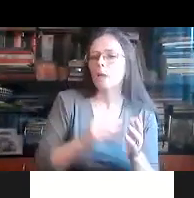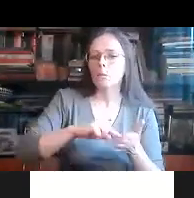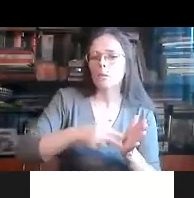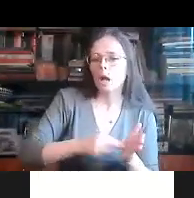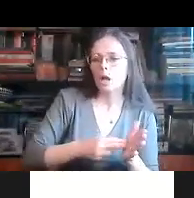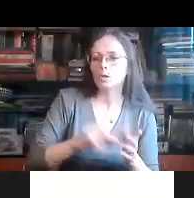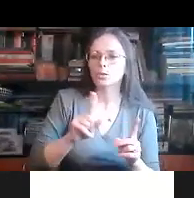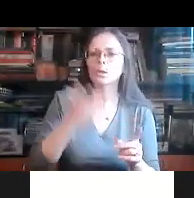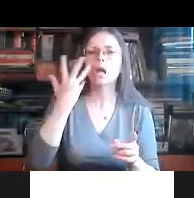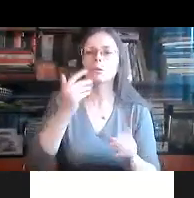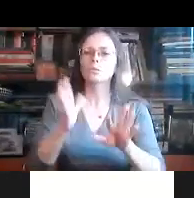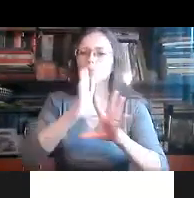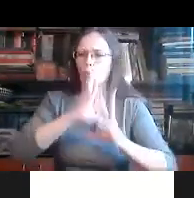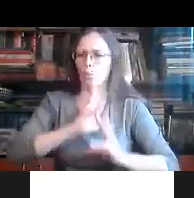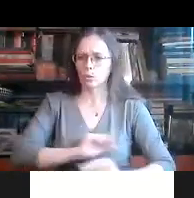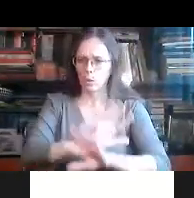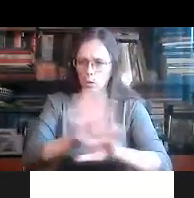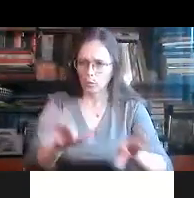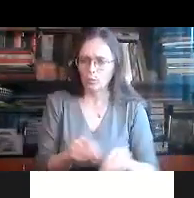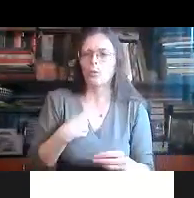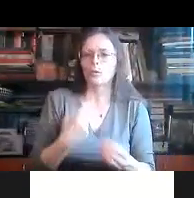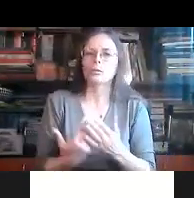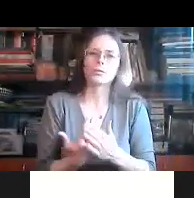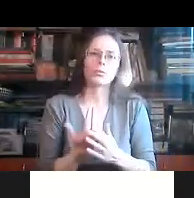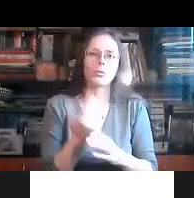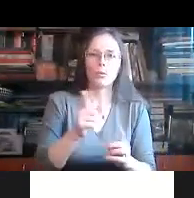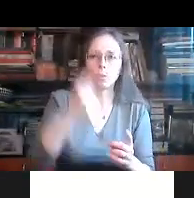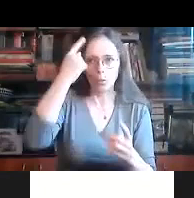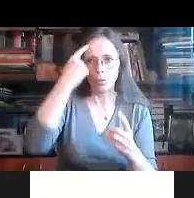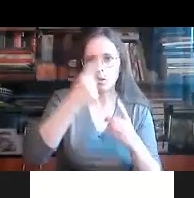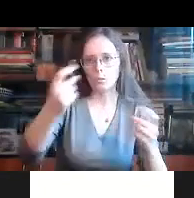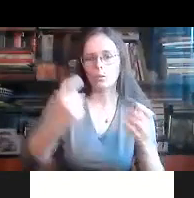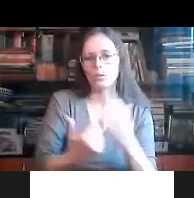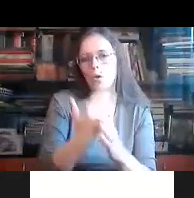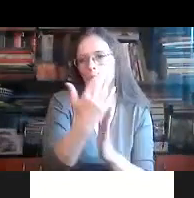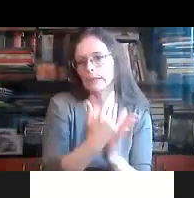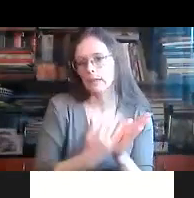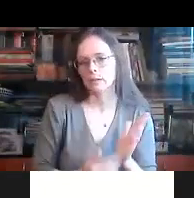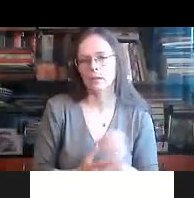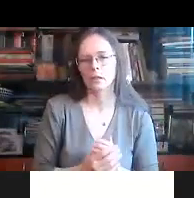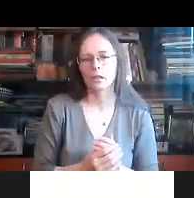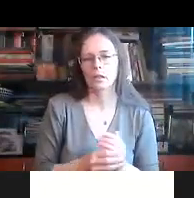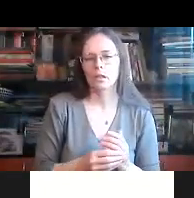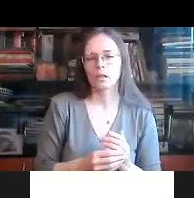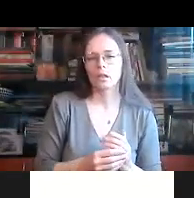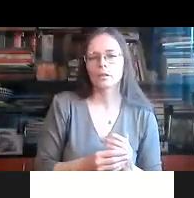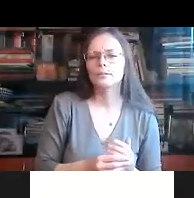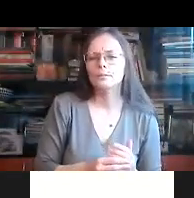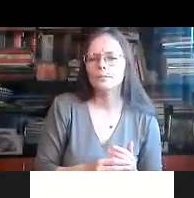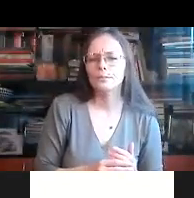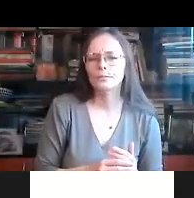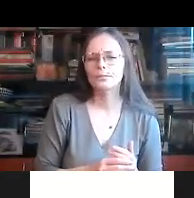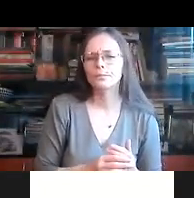что кто-то будет... Вот, сегодня сказал, что будет выступать с детьми на площади в